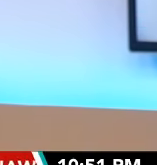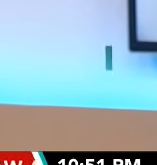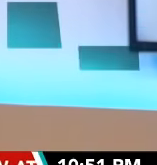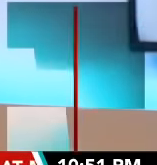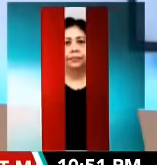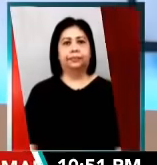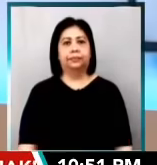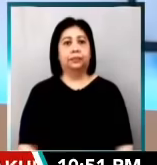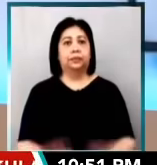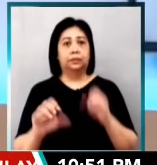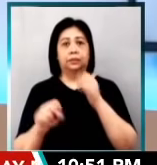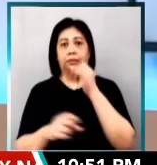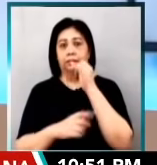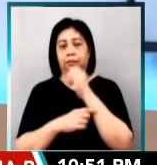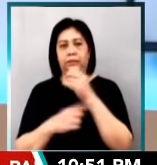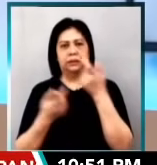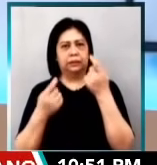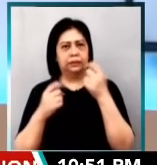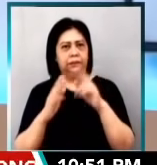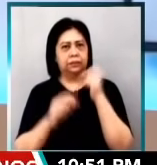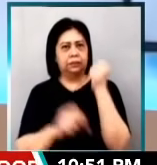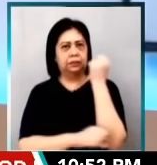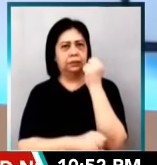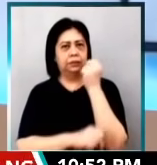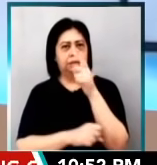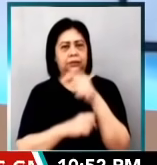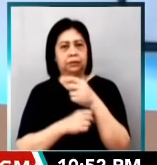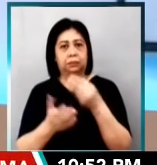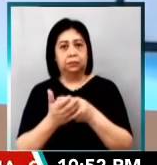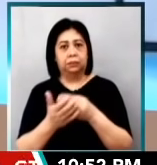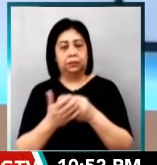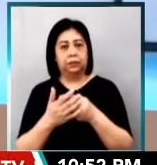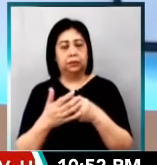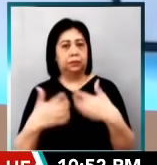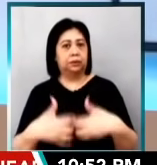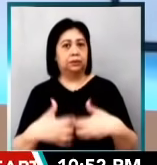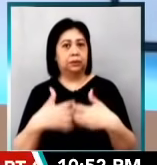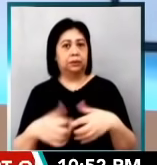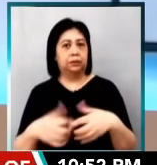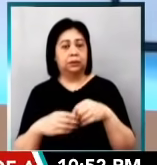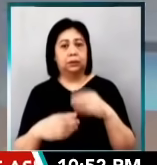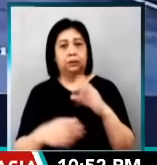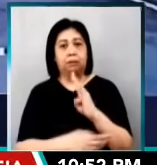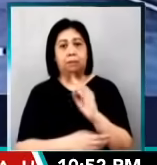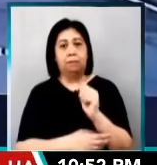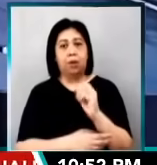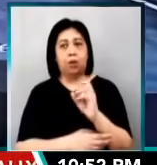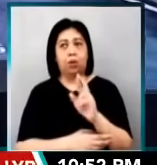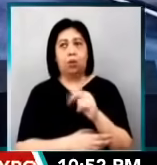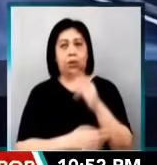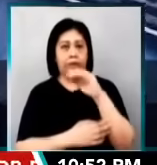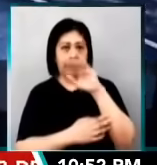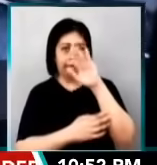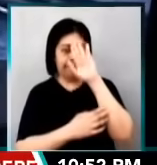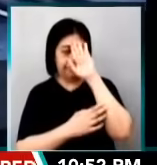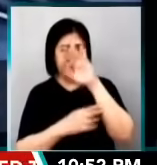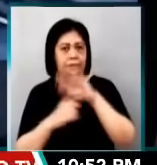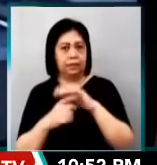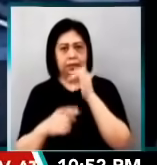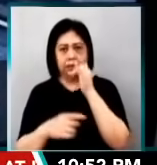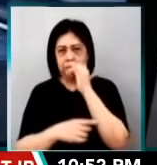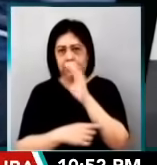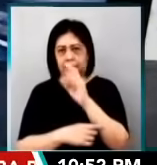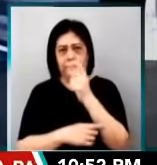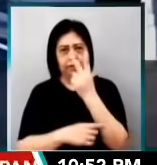Na-hulicam ang tangkang pagnanakaw sa isang money transfer machine sa Bacoor, Cavite. Sa kuha ng CCTV, kita ang dalawang